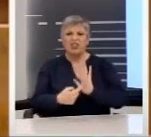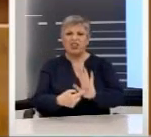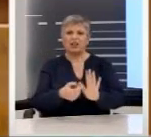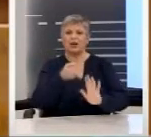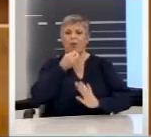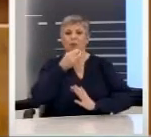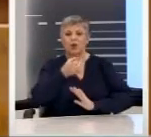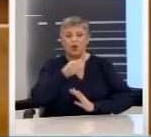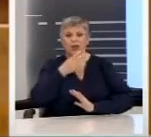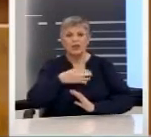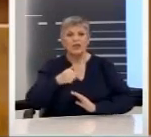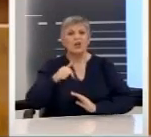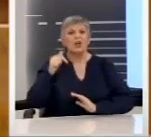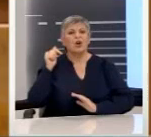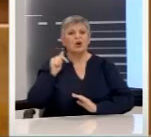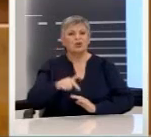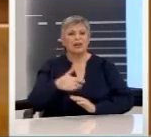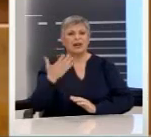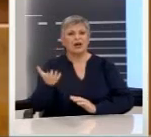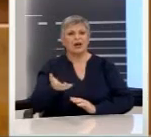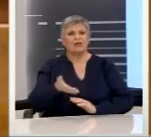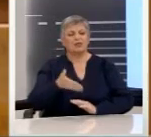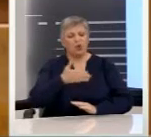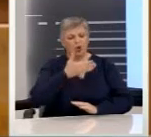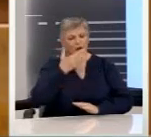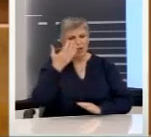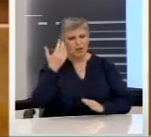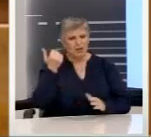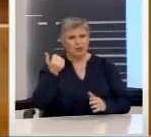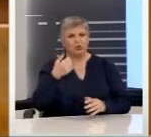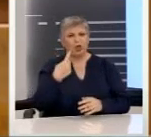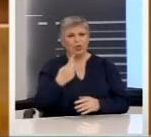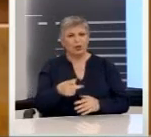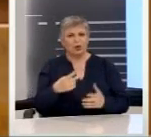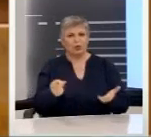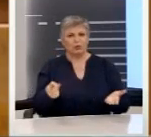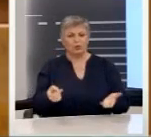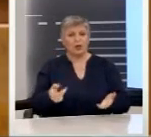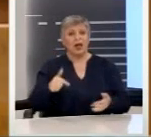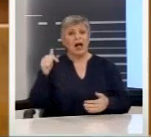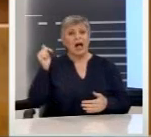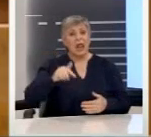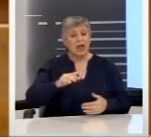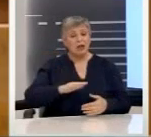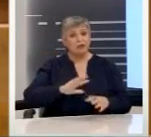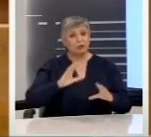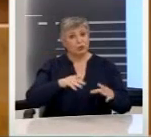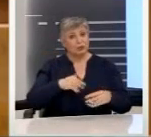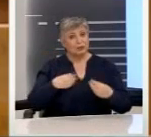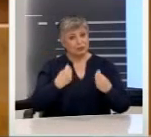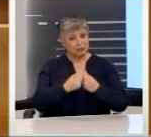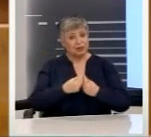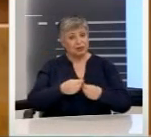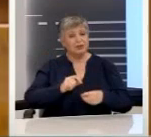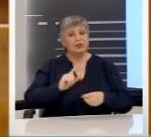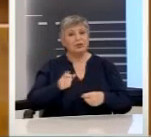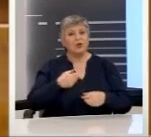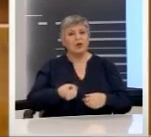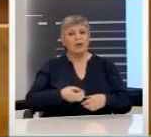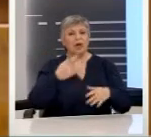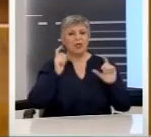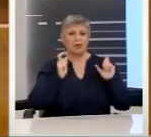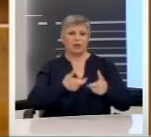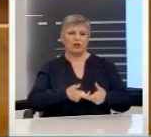αυτή η ερωτερική, δεν βρίσκει σύμφωνο σε όλους τους βουλευτές της Νέας Δημοκρατίας. Είμαι απολύτως βέβαιος γι' αυτό. Το λέω λοιπόν και το επισημαίνω